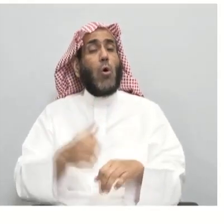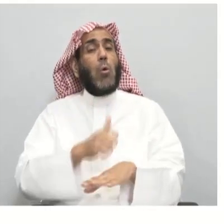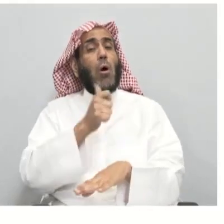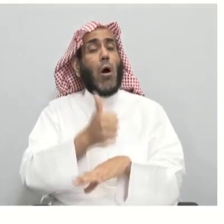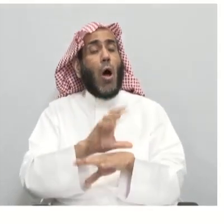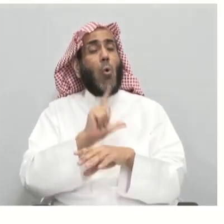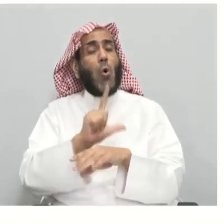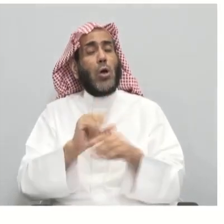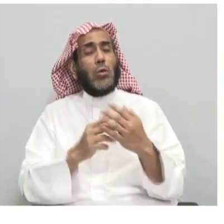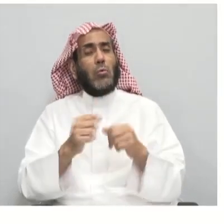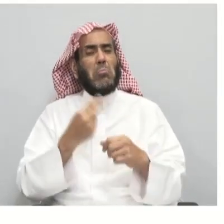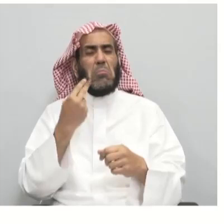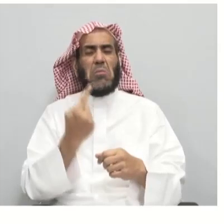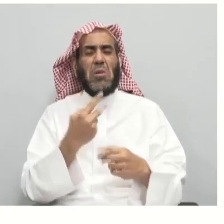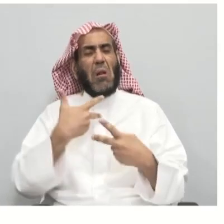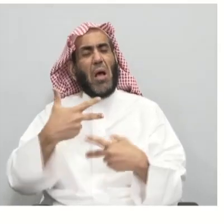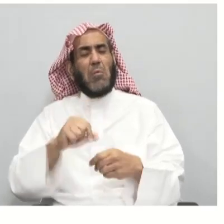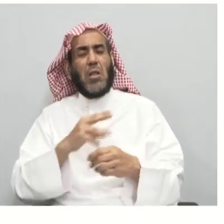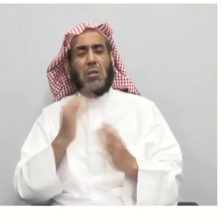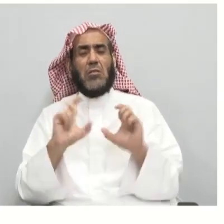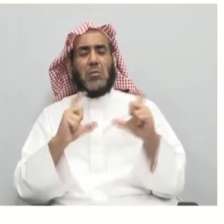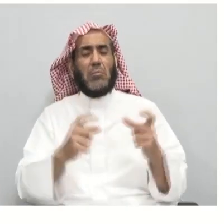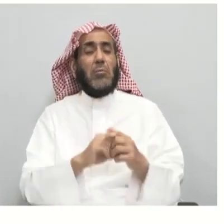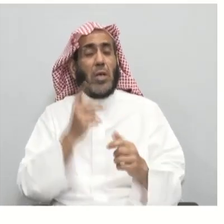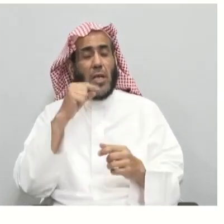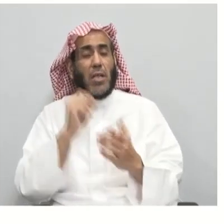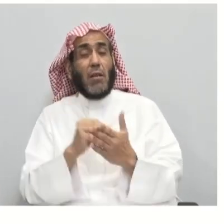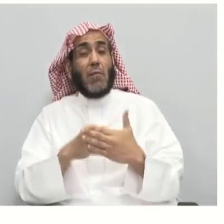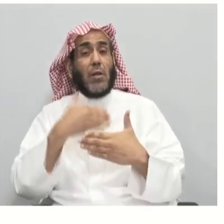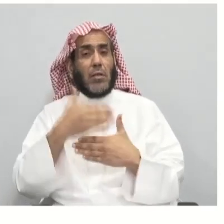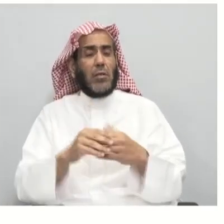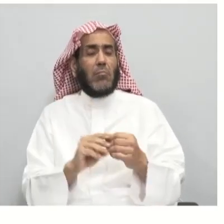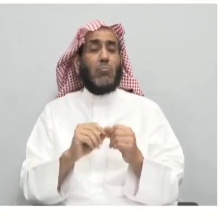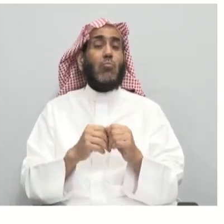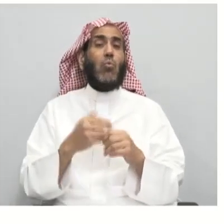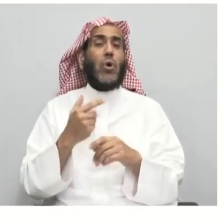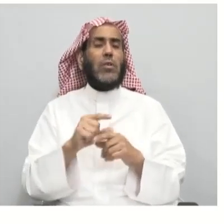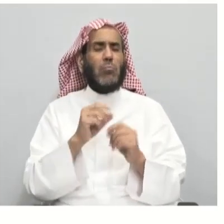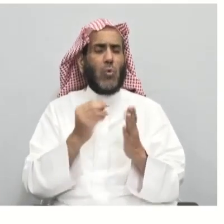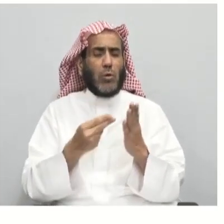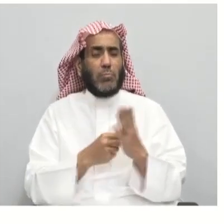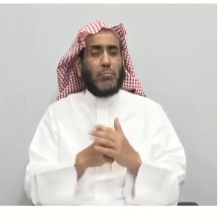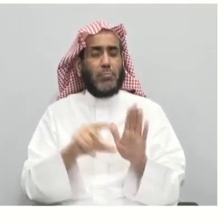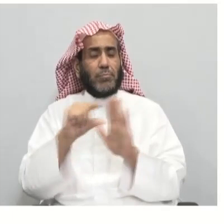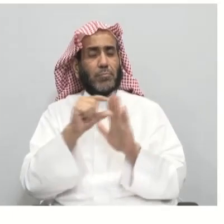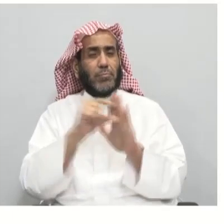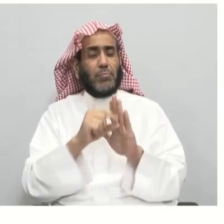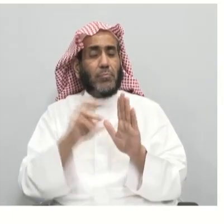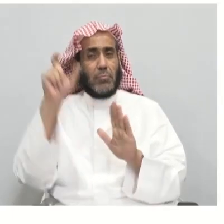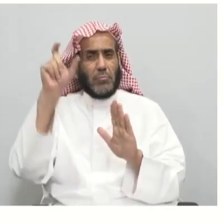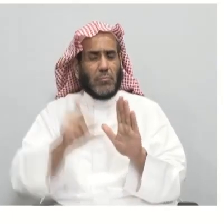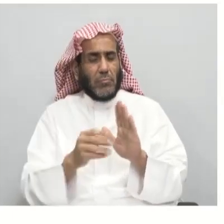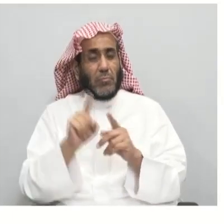المعتذرين والغائبين عن الاجتماع اذا في مرحله المقدمه يكتب الكاتب